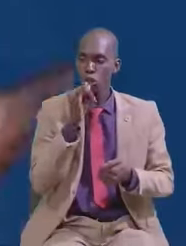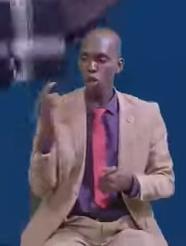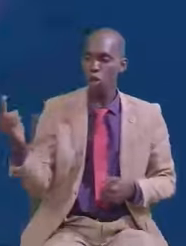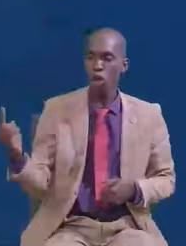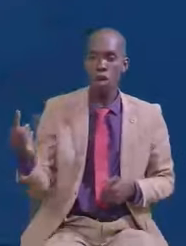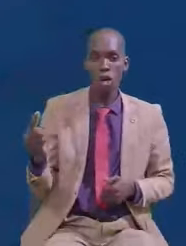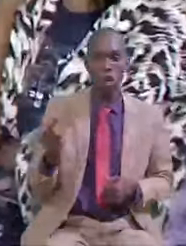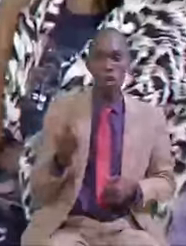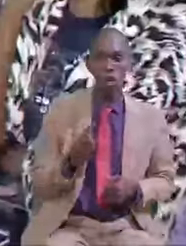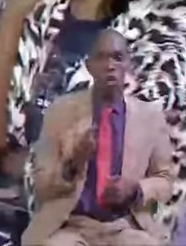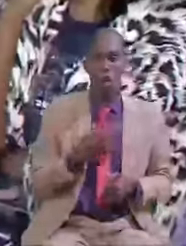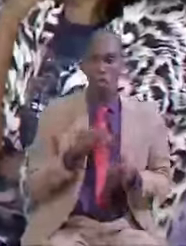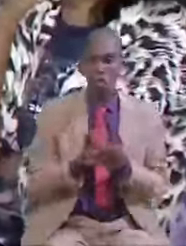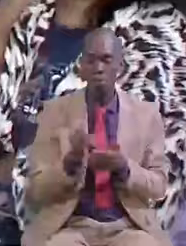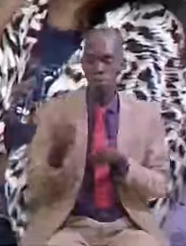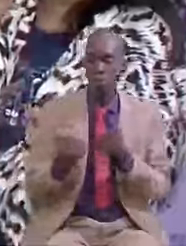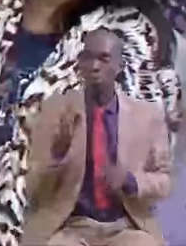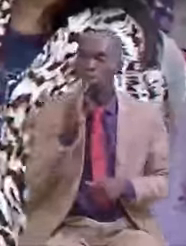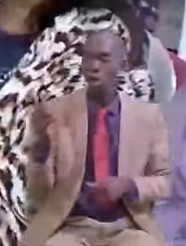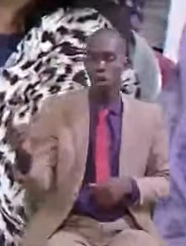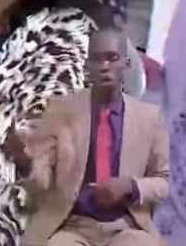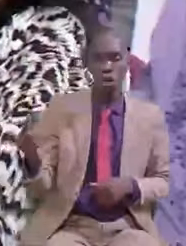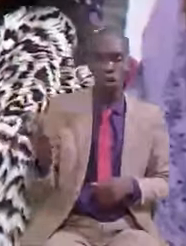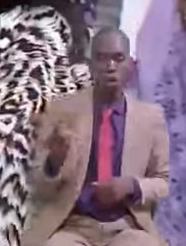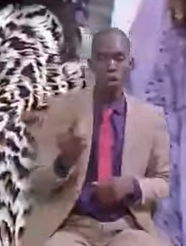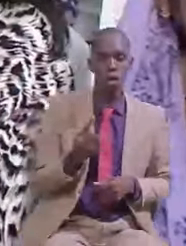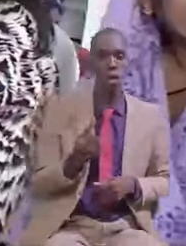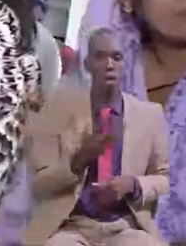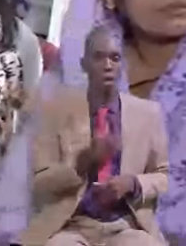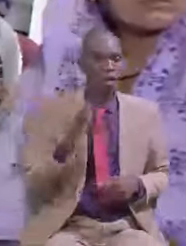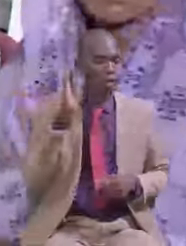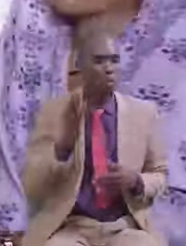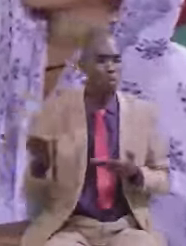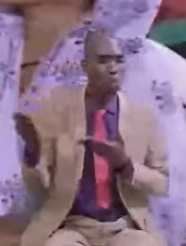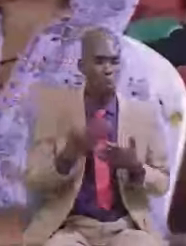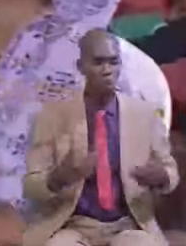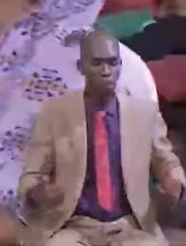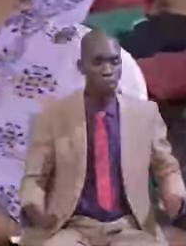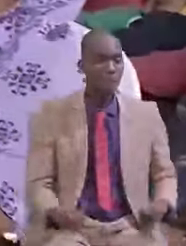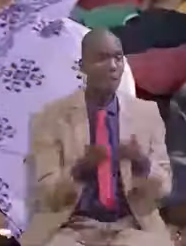La voiture vient. Et avec décision.